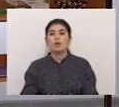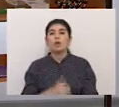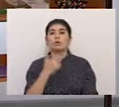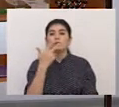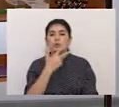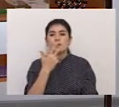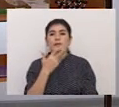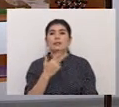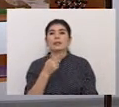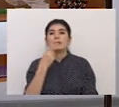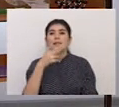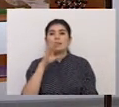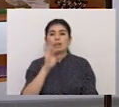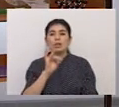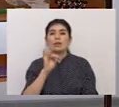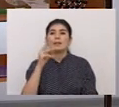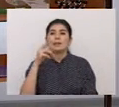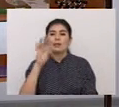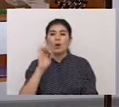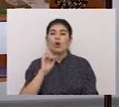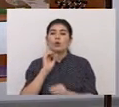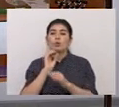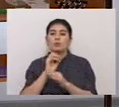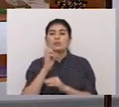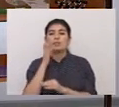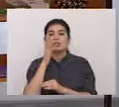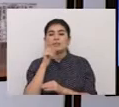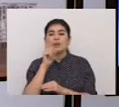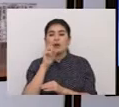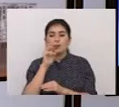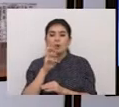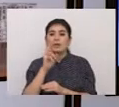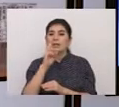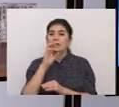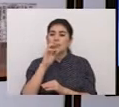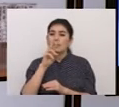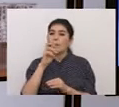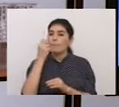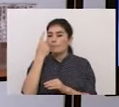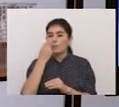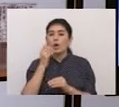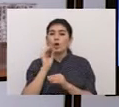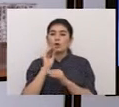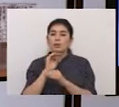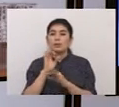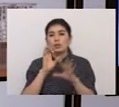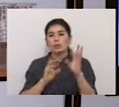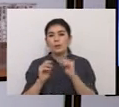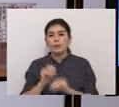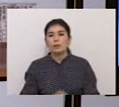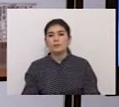Uchinchi gapdagi di va di qo'shimchalari zamon qo'shimchalari kesimlikni bildiradi va qo'shma gap